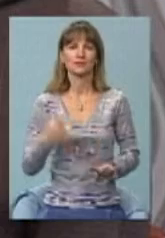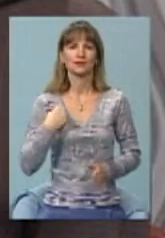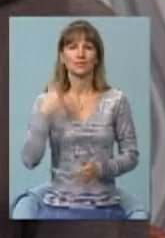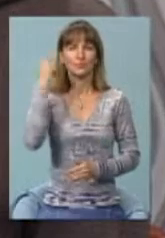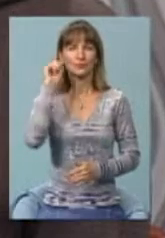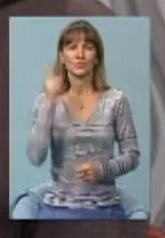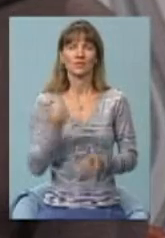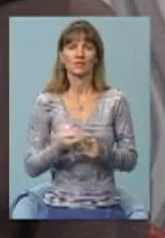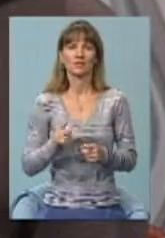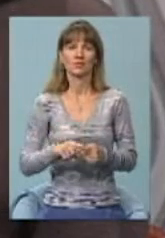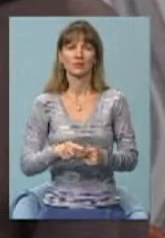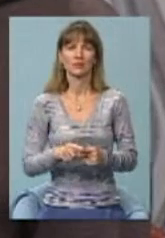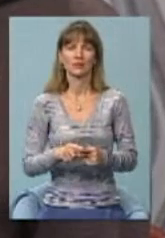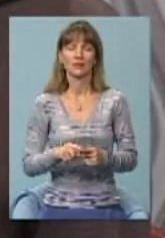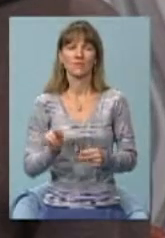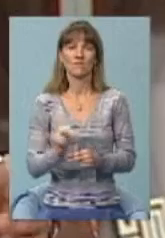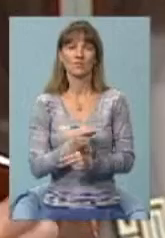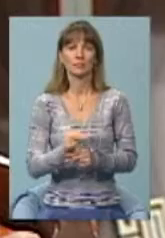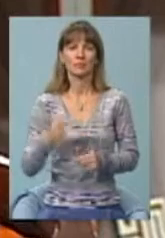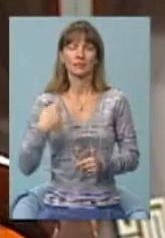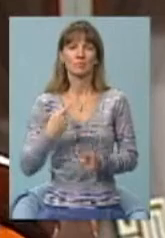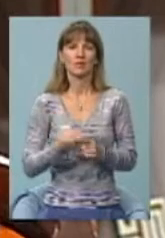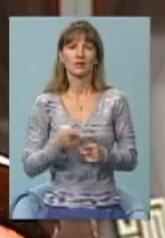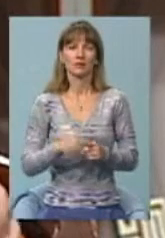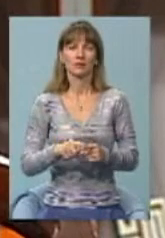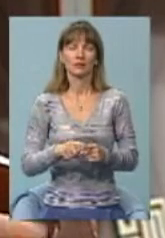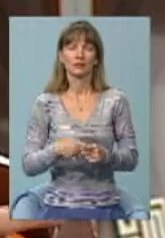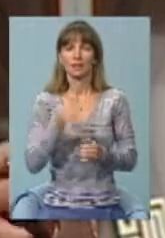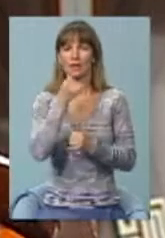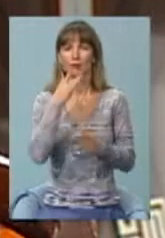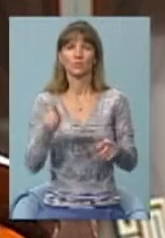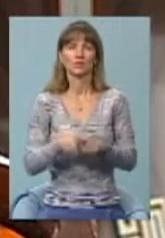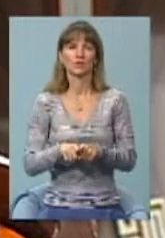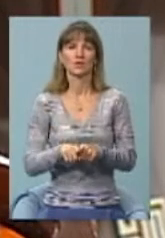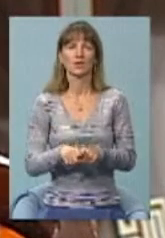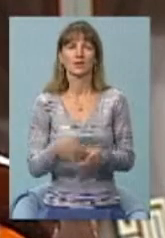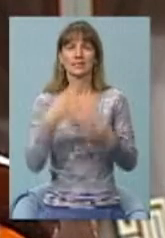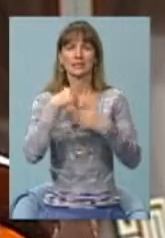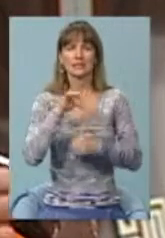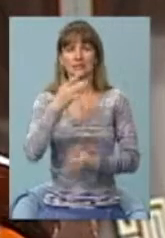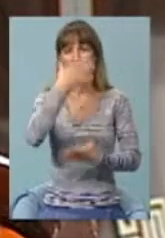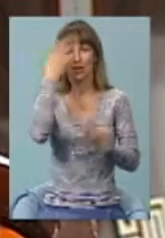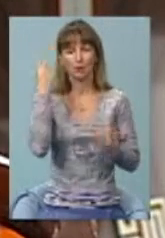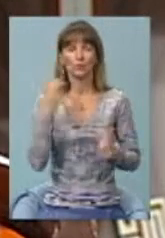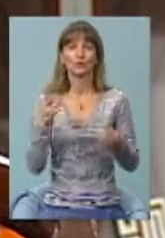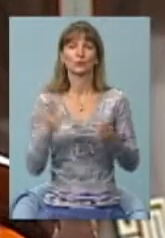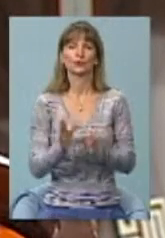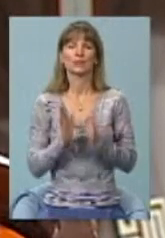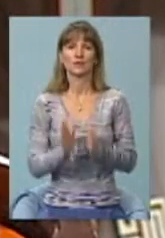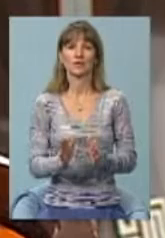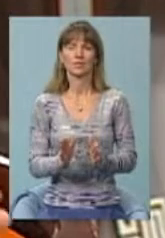це... Виховати себе. Виховати, так. Це не можна так з'їсти і забути. Це треба тільки